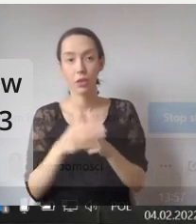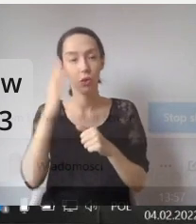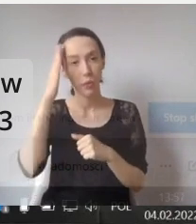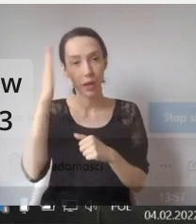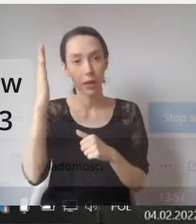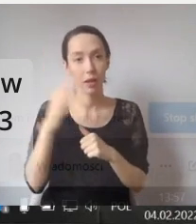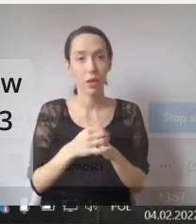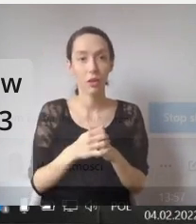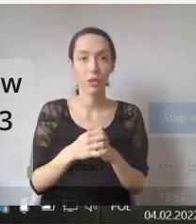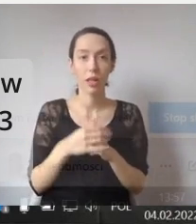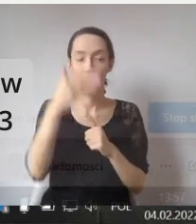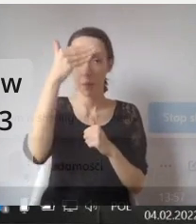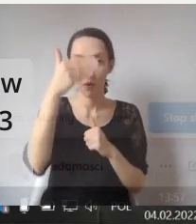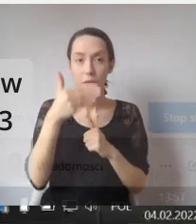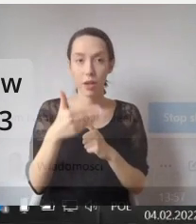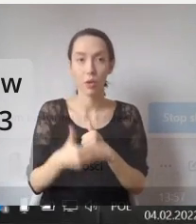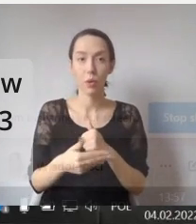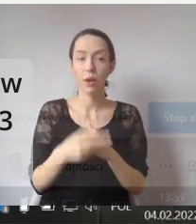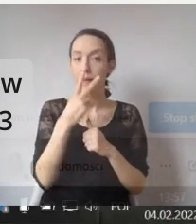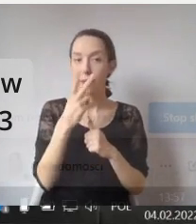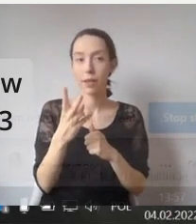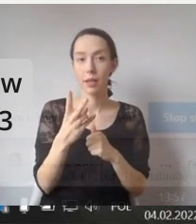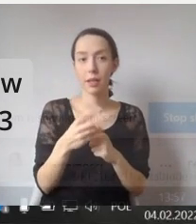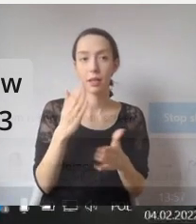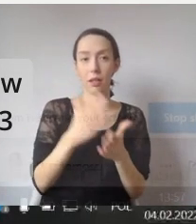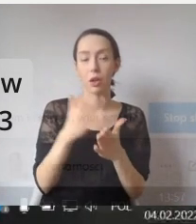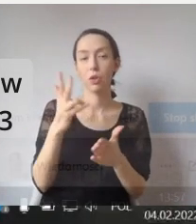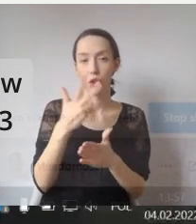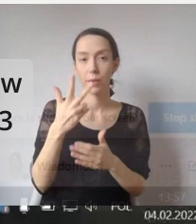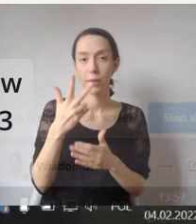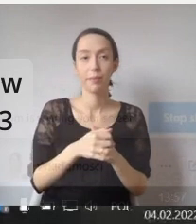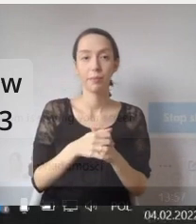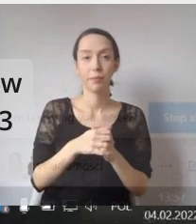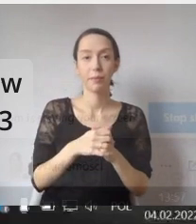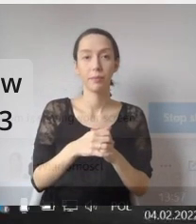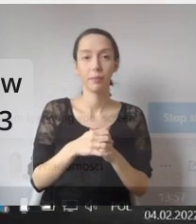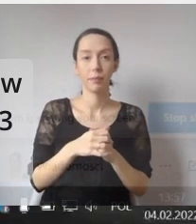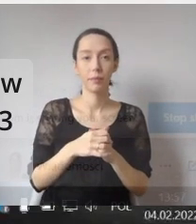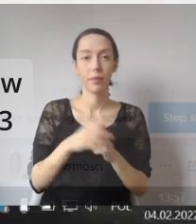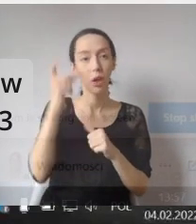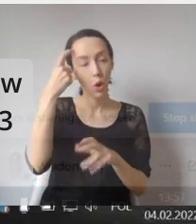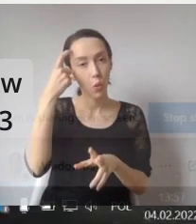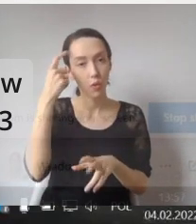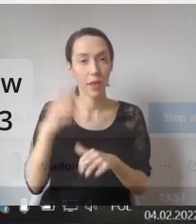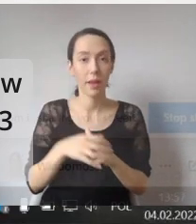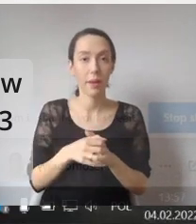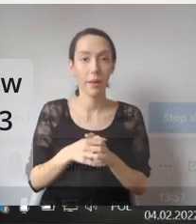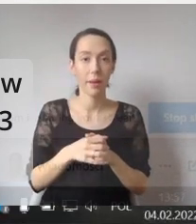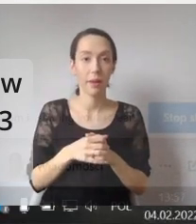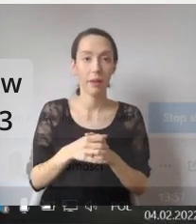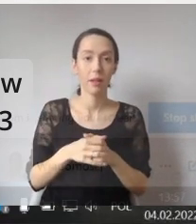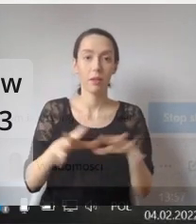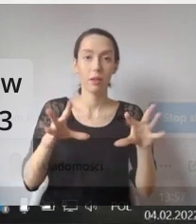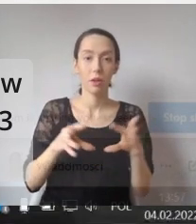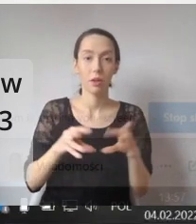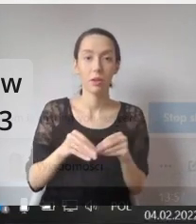no, w profilu po prostu jakby w tym głównym widoku pojawiają się te trzy główne, które zyskały